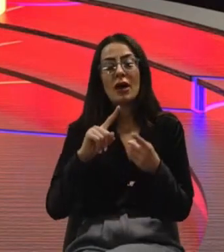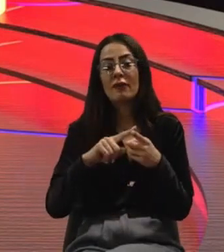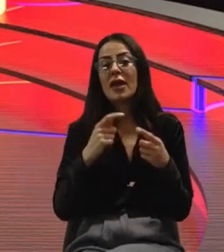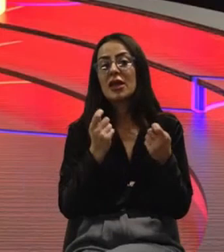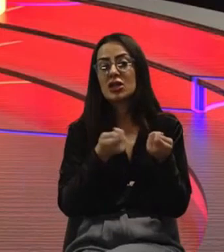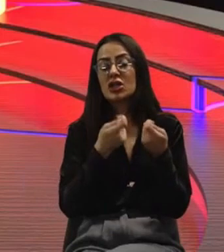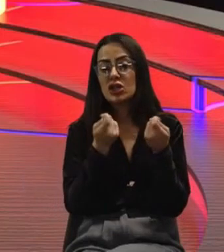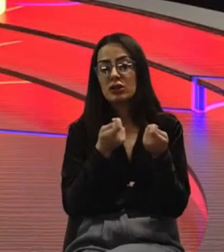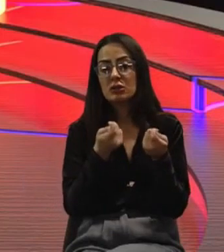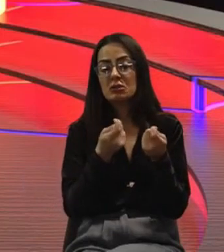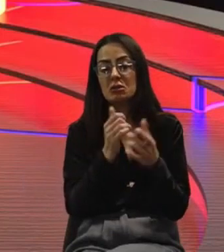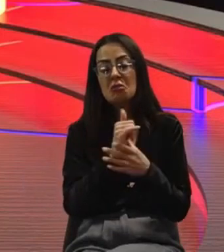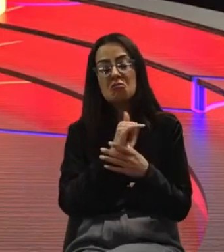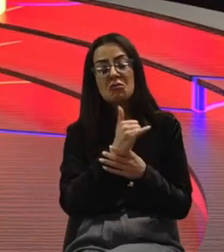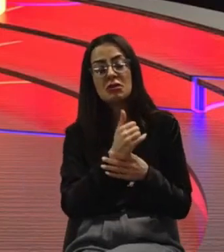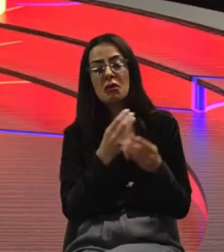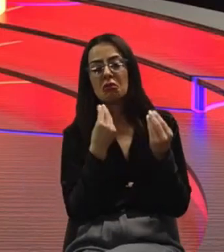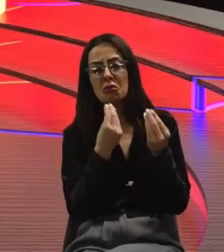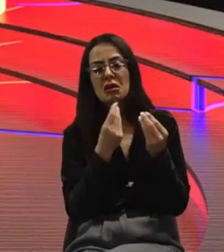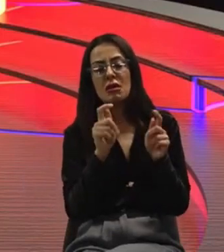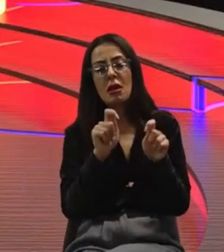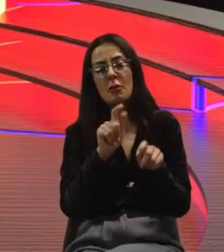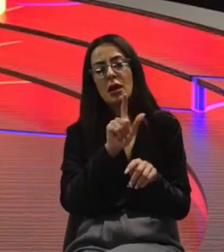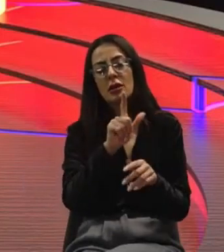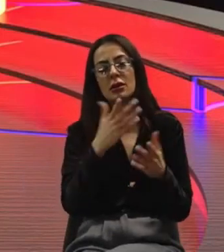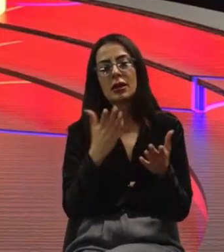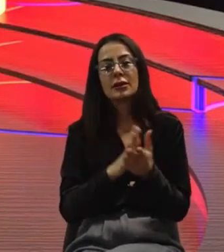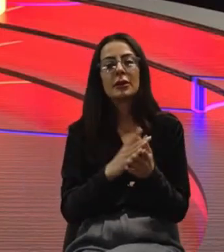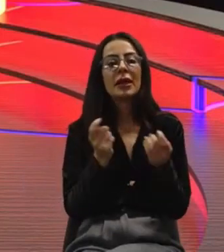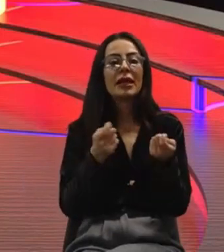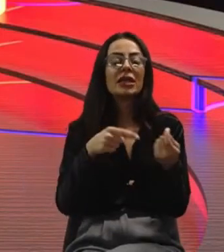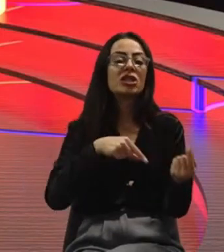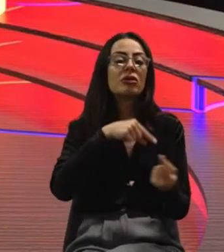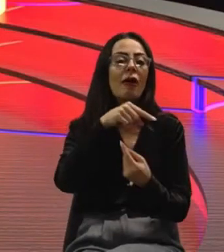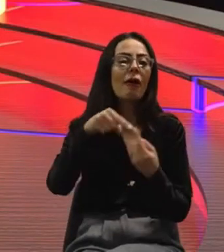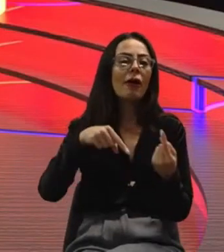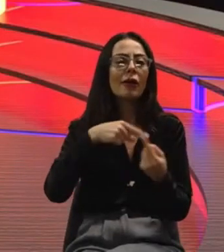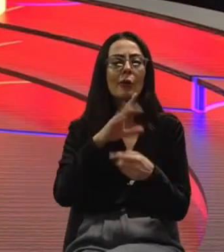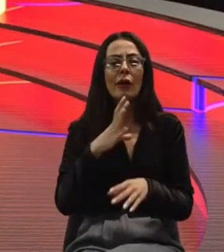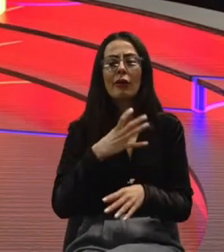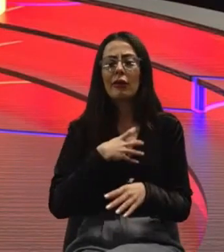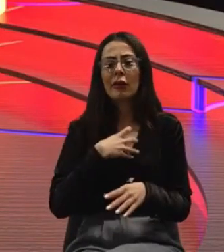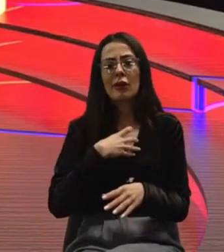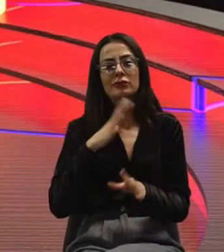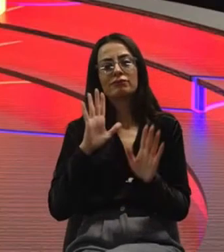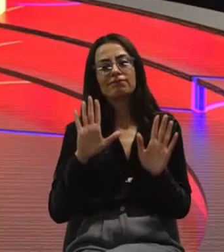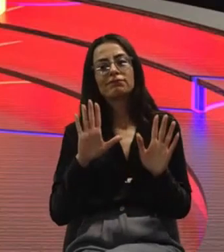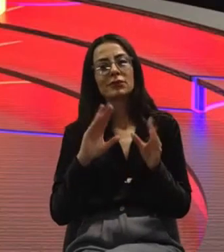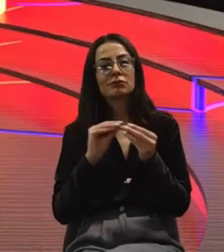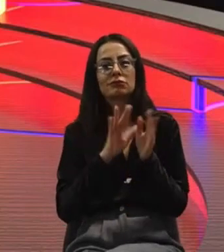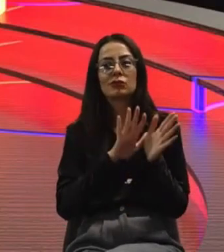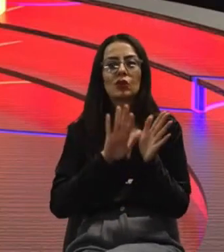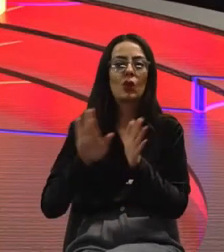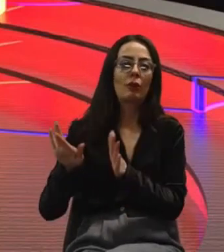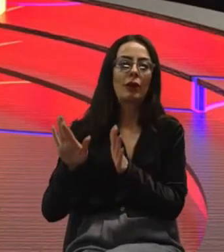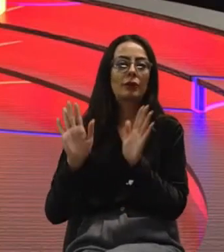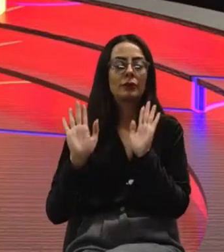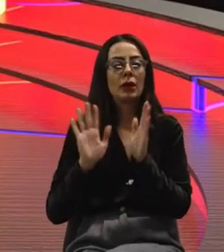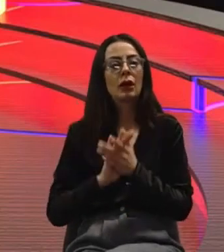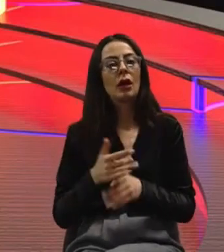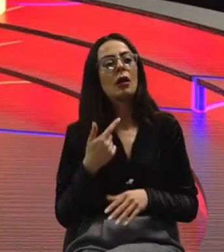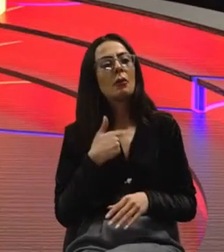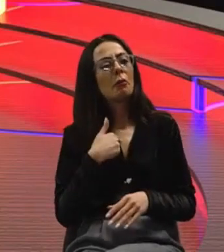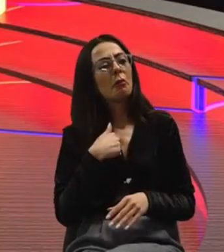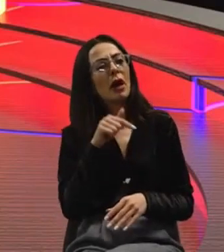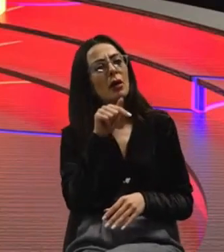gerekiyor iyi yapmak ne demek aslında iş aramak Bak kendi başına bir iş ne demek ya bu işi